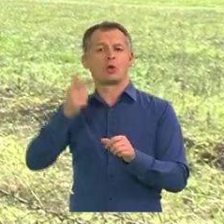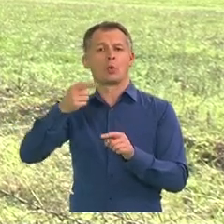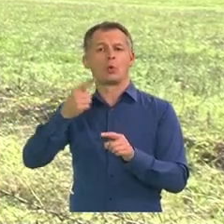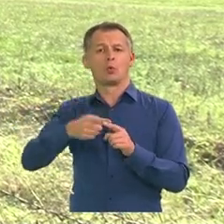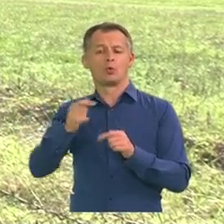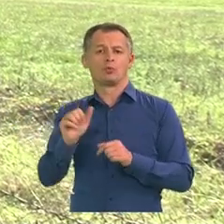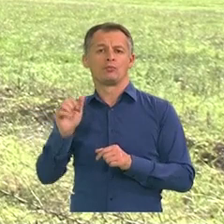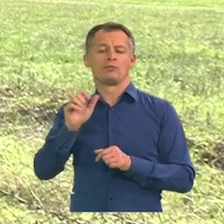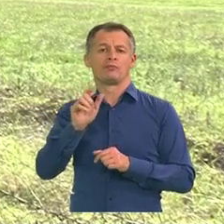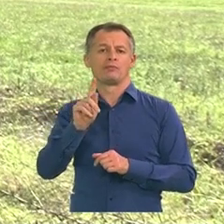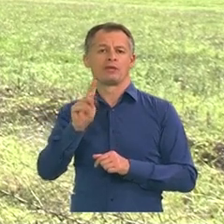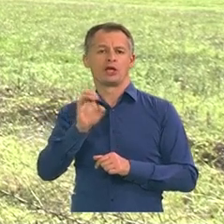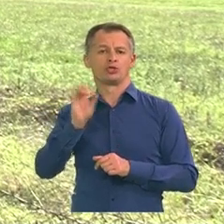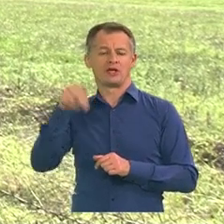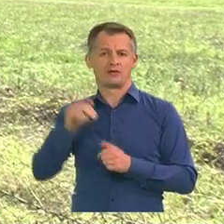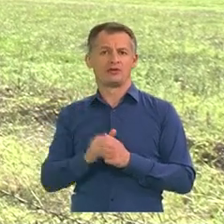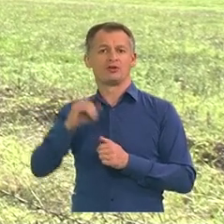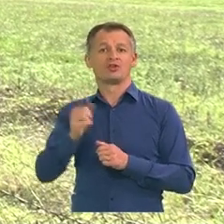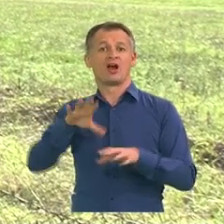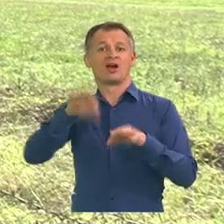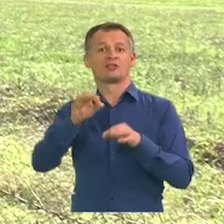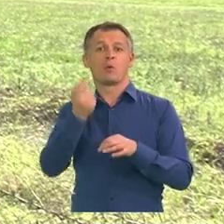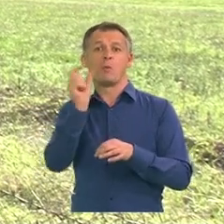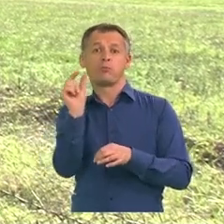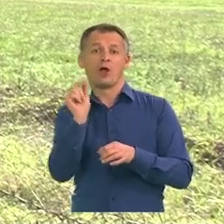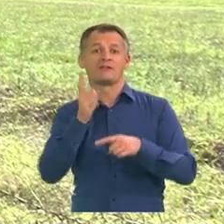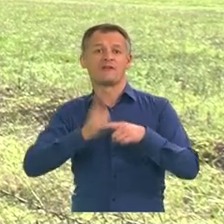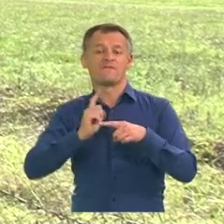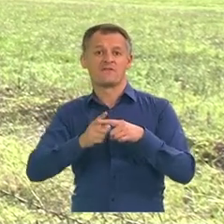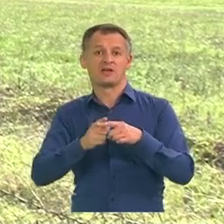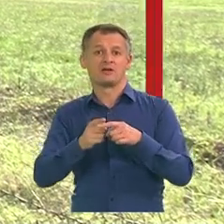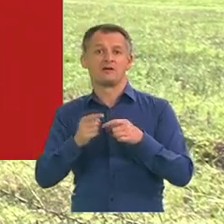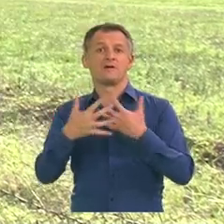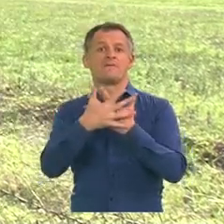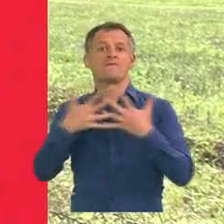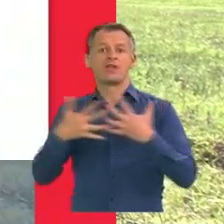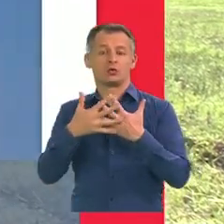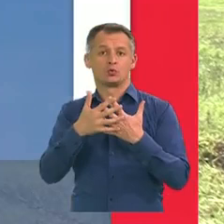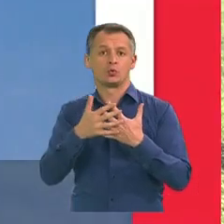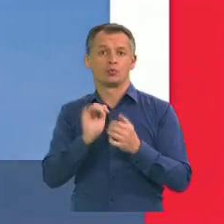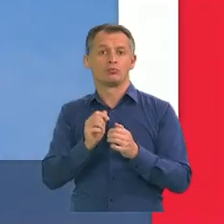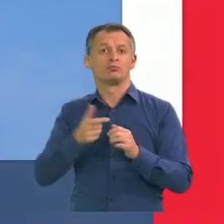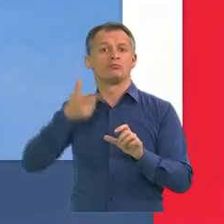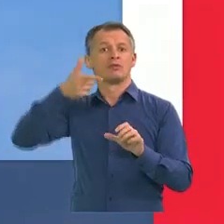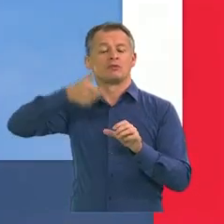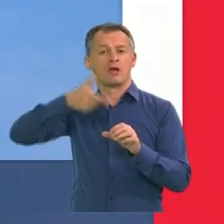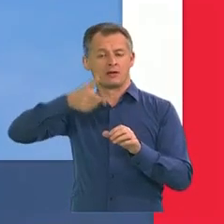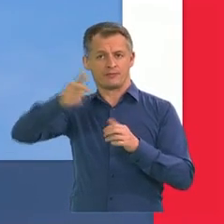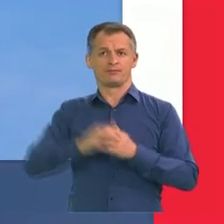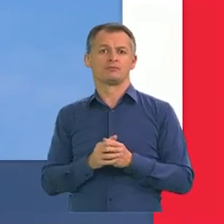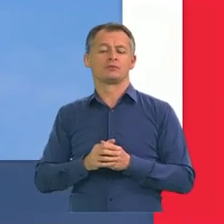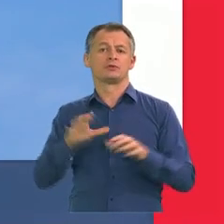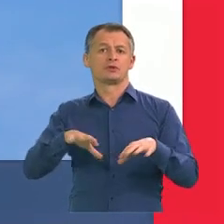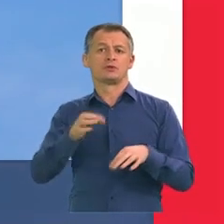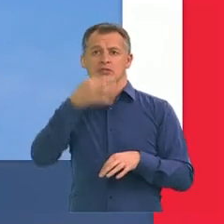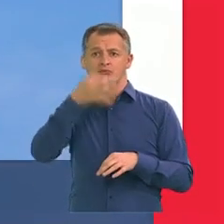și bucăți de șpan metalic în filtrul central, datorat tot cherosenului de proastă calitate. Magistrații au precizat că aeronavele militare de